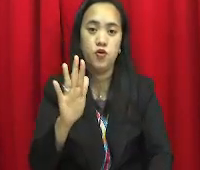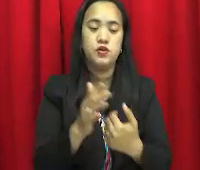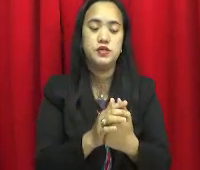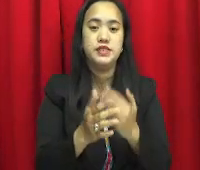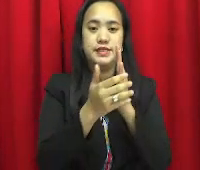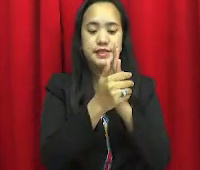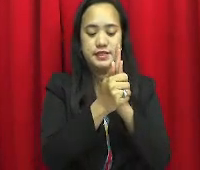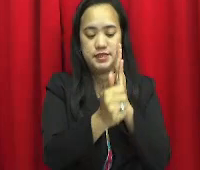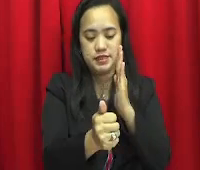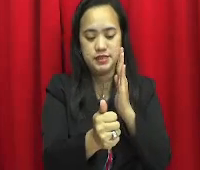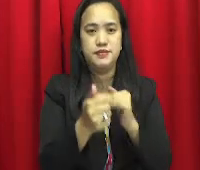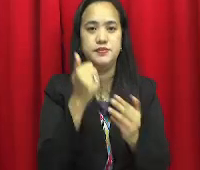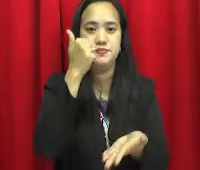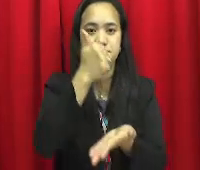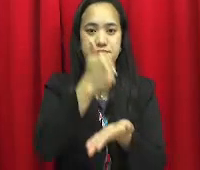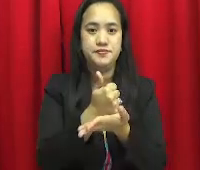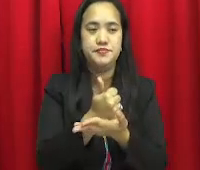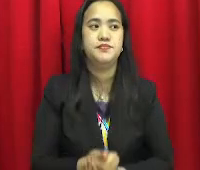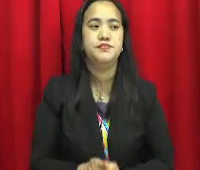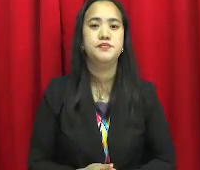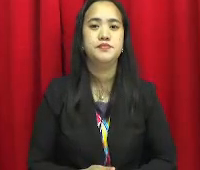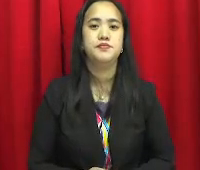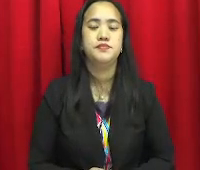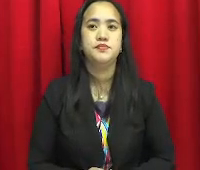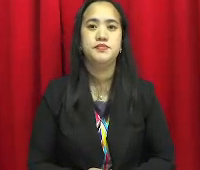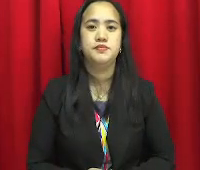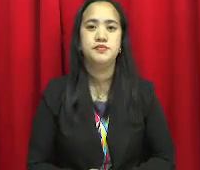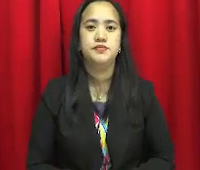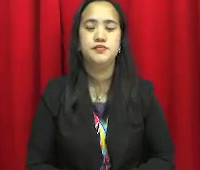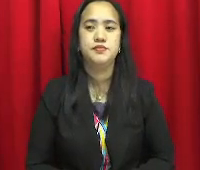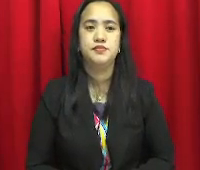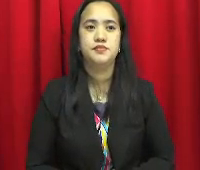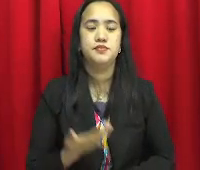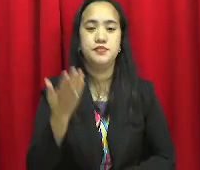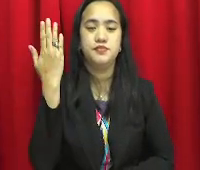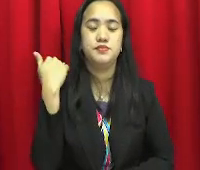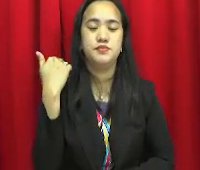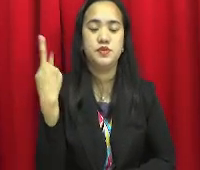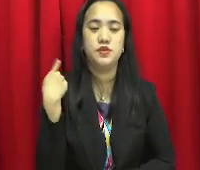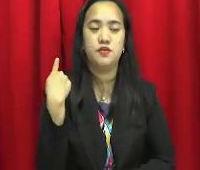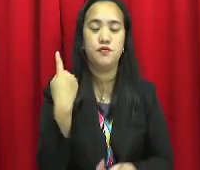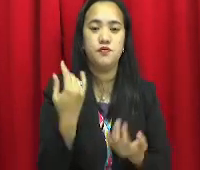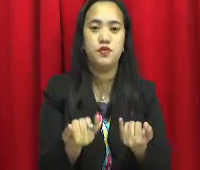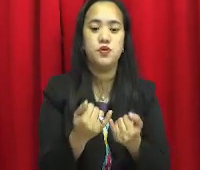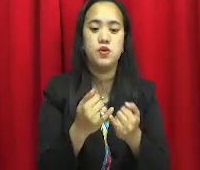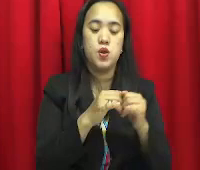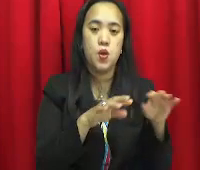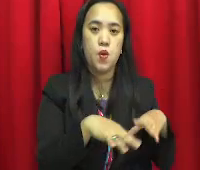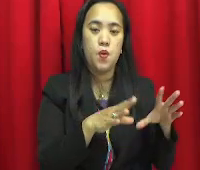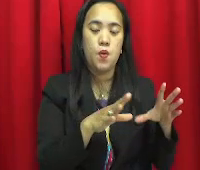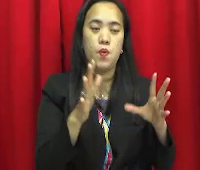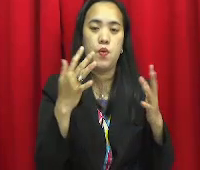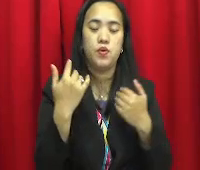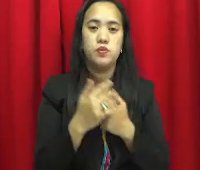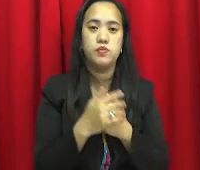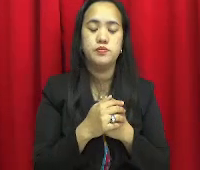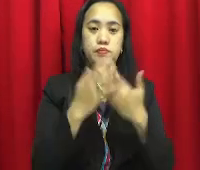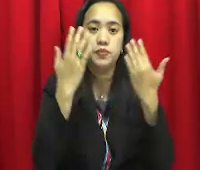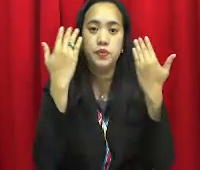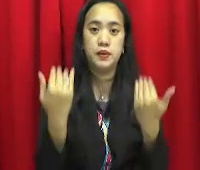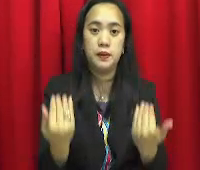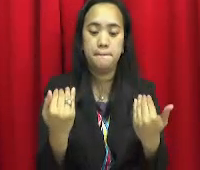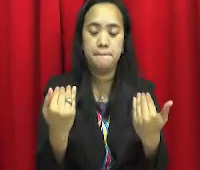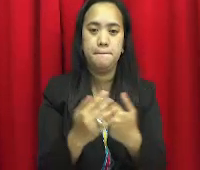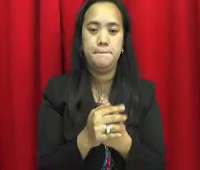skill. Alam nyo, kahapon, nag-workout kami, kasama ko sila, Brother Roy. Itignan ko, yung binubuhat nila ni John Hill at